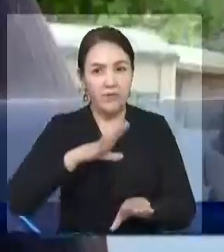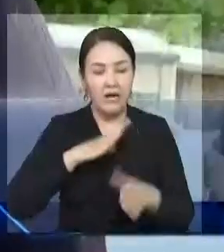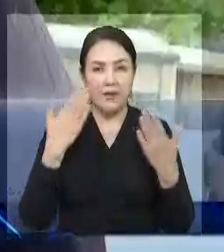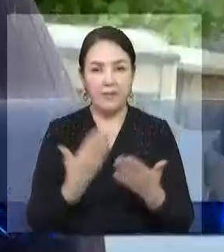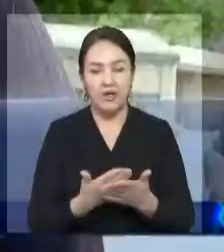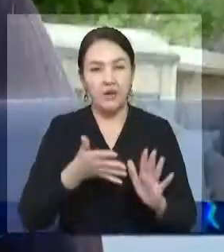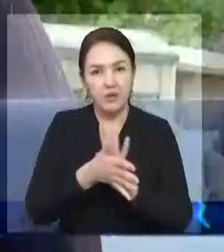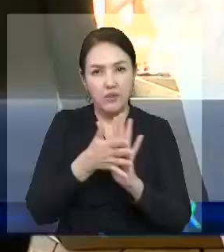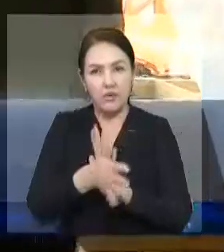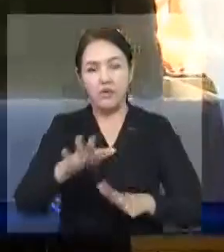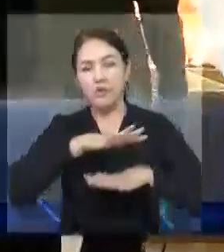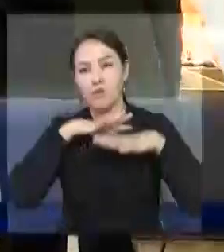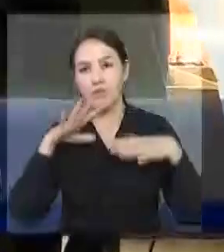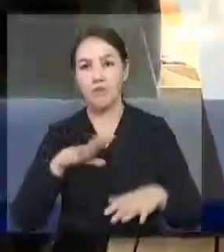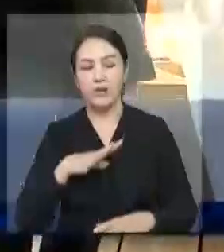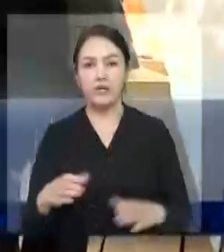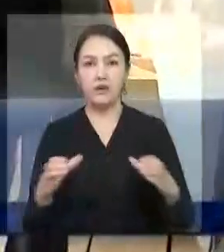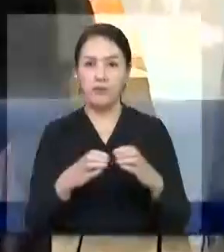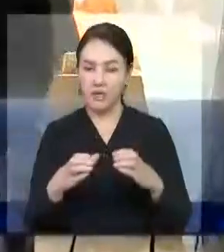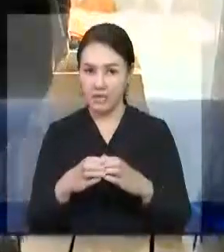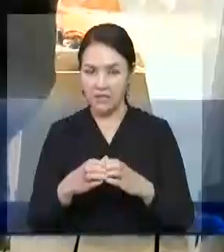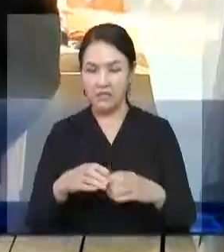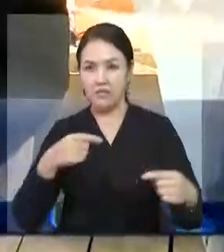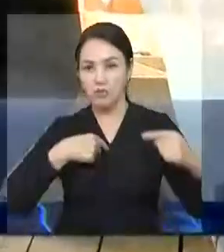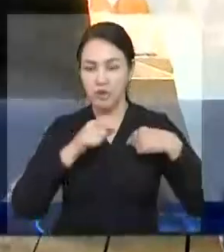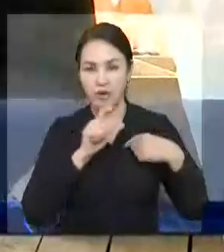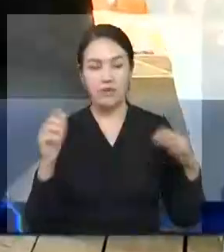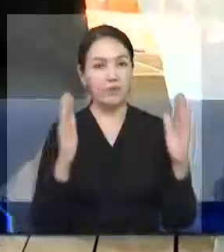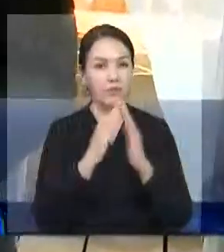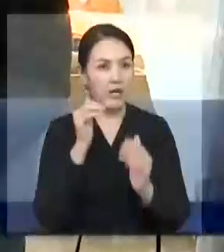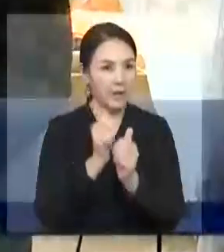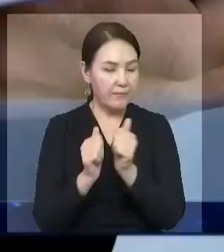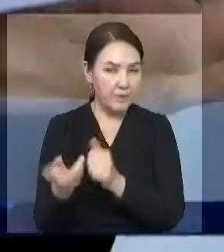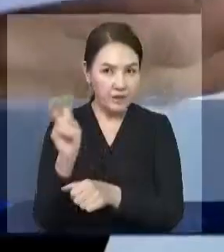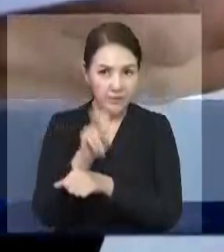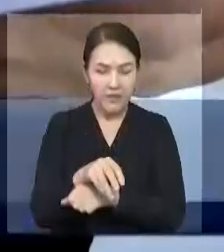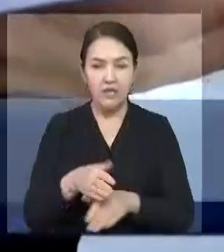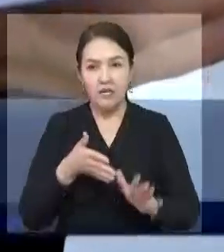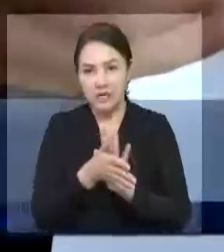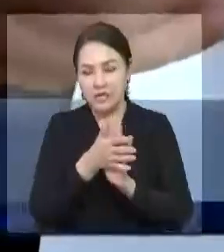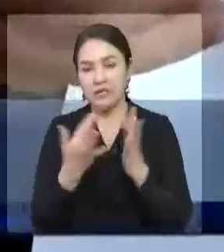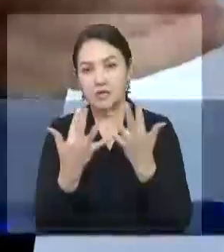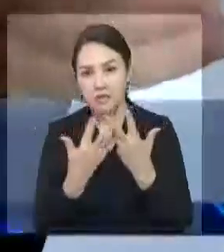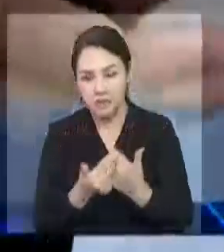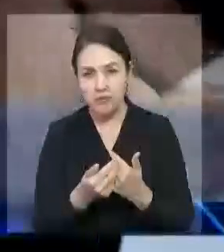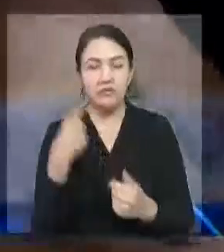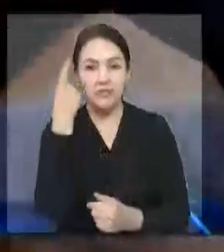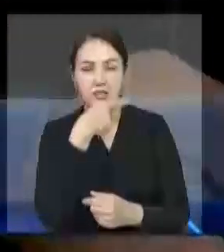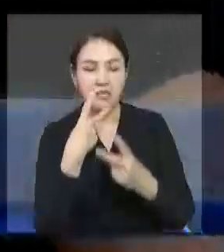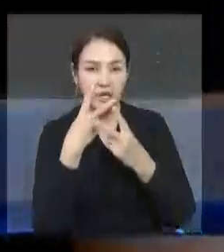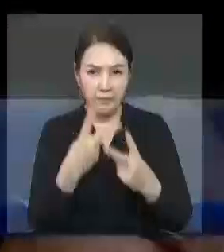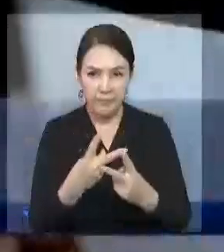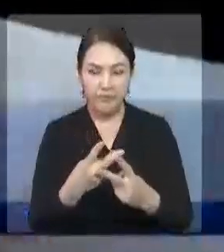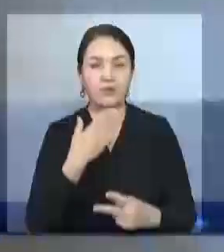шығын көптеу болды. Қоғамдық штаб өкілдері тасқыннан зардап шеккен үйлердің әрқайсысына барып шығын есептеп жүр. Әр жағдайды жекелей қарап,